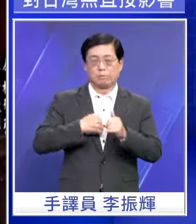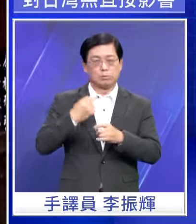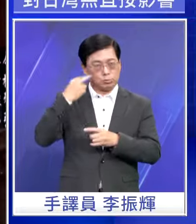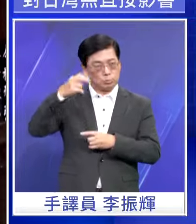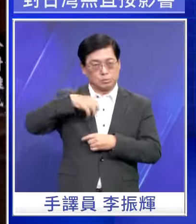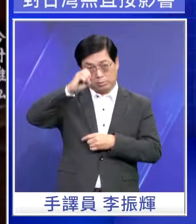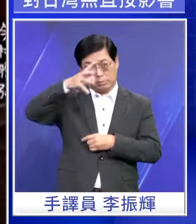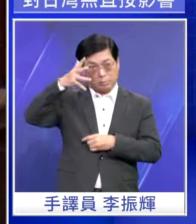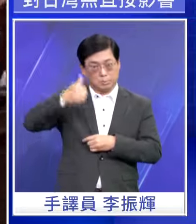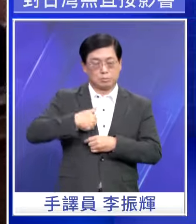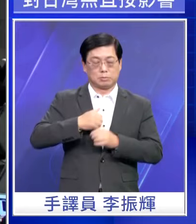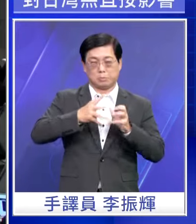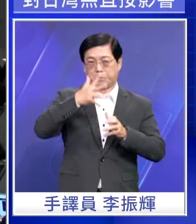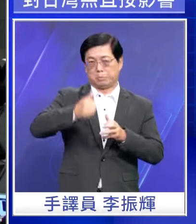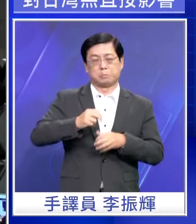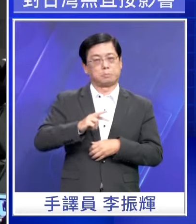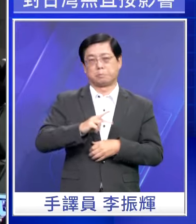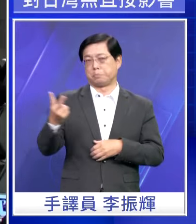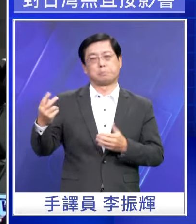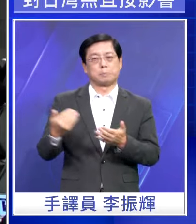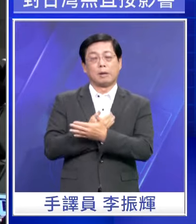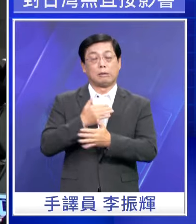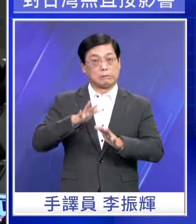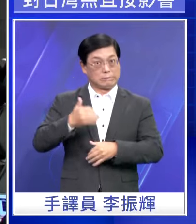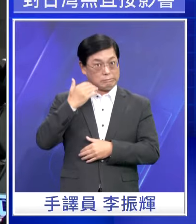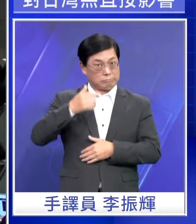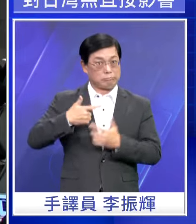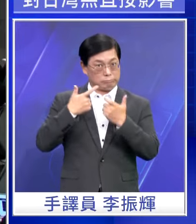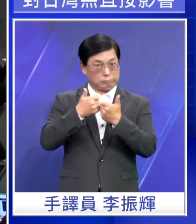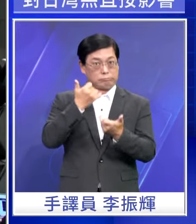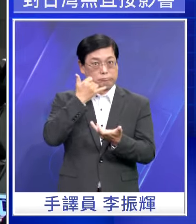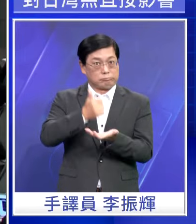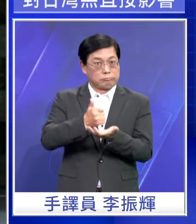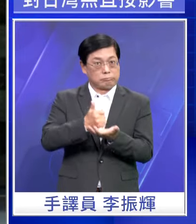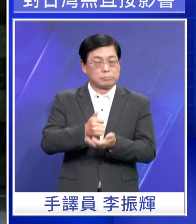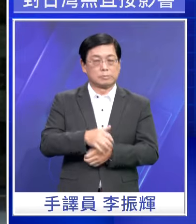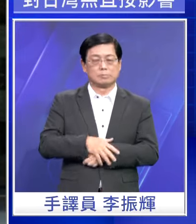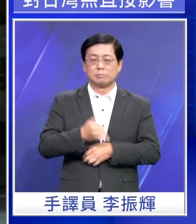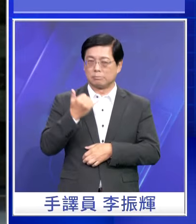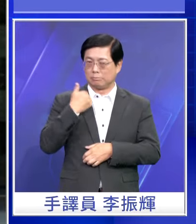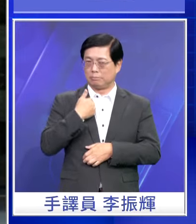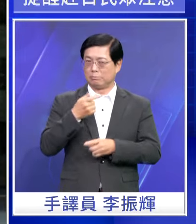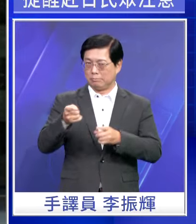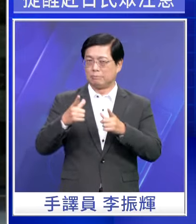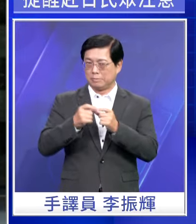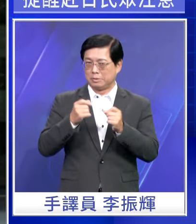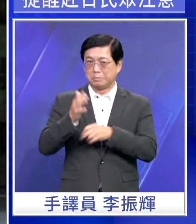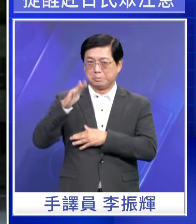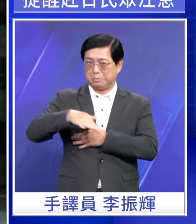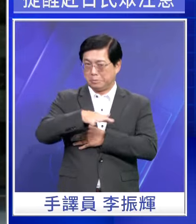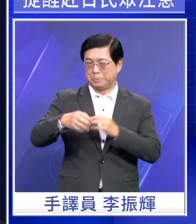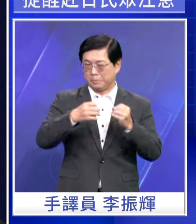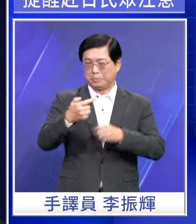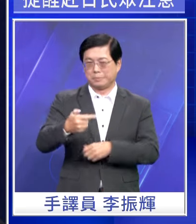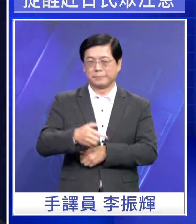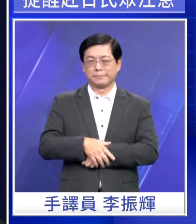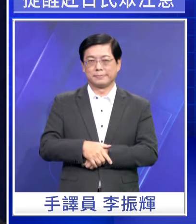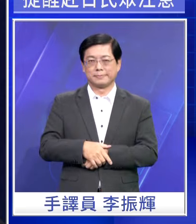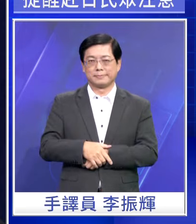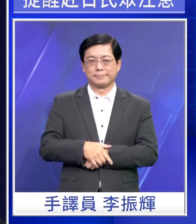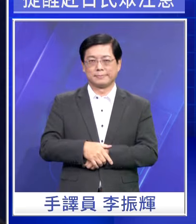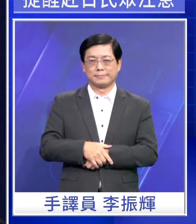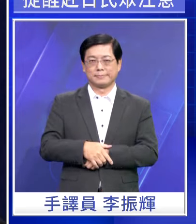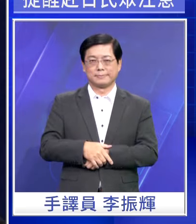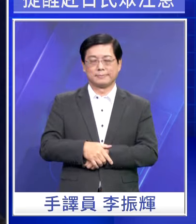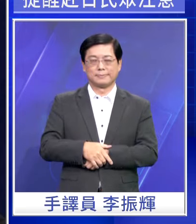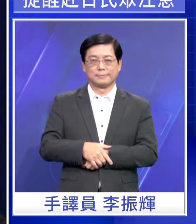魁和首相换人当。如今谁有资格接下重责大任，恐怕是日本政坛热门话题。镜新闻王家